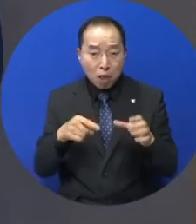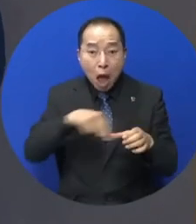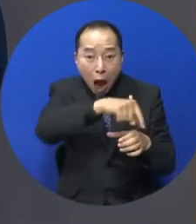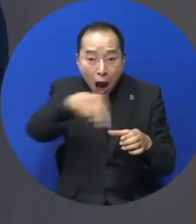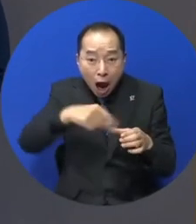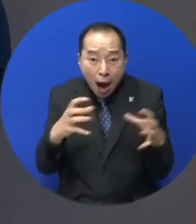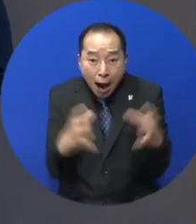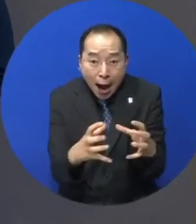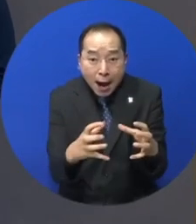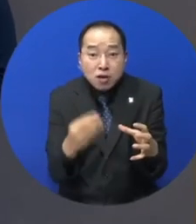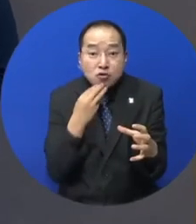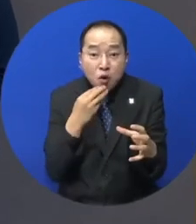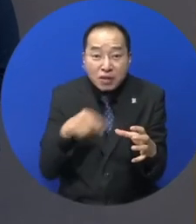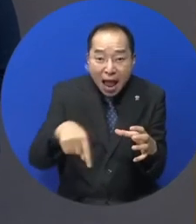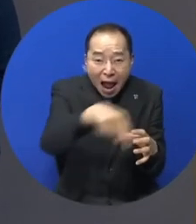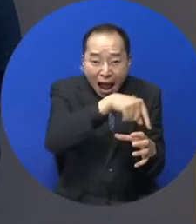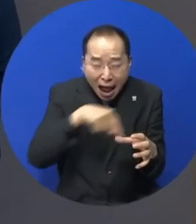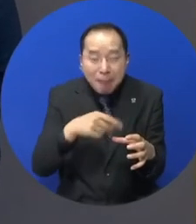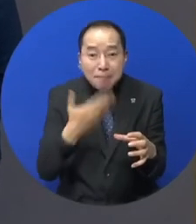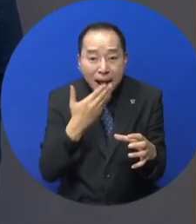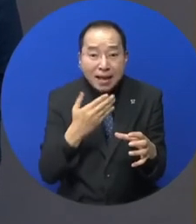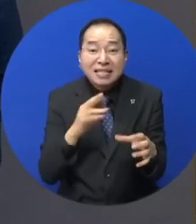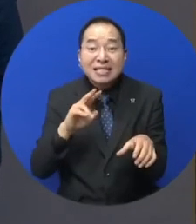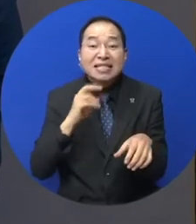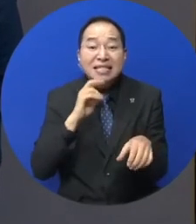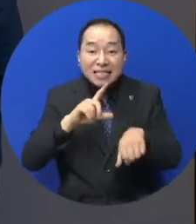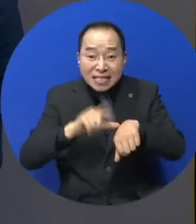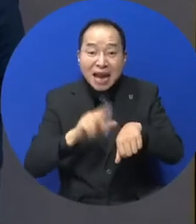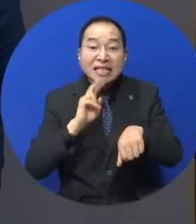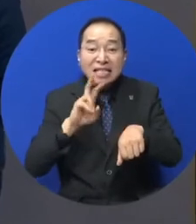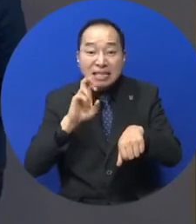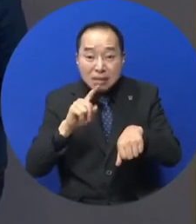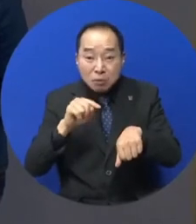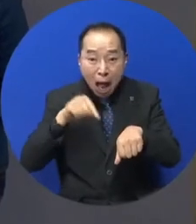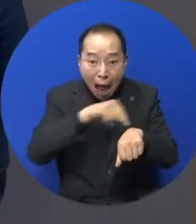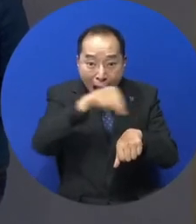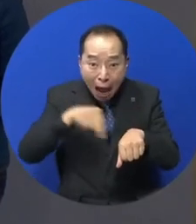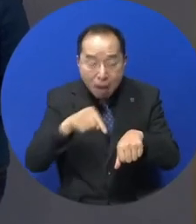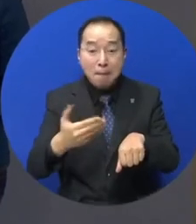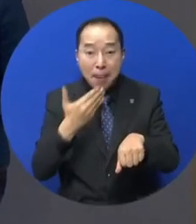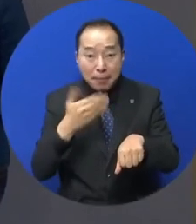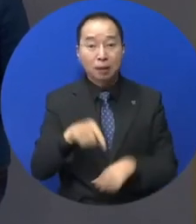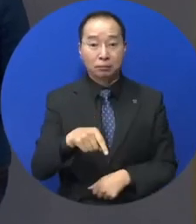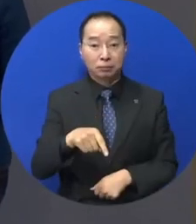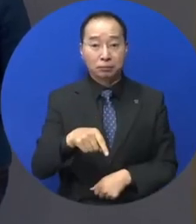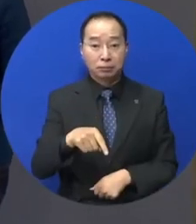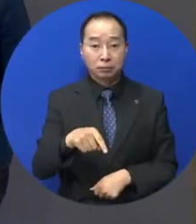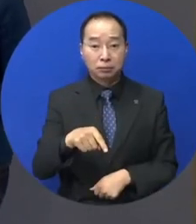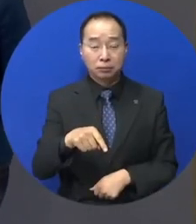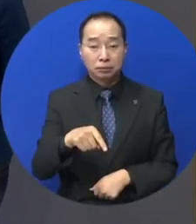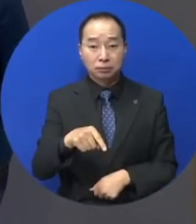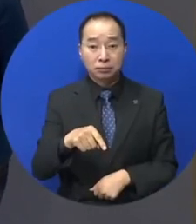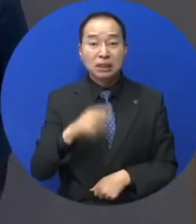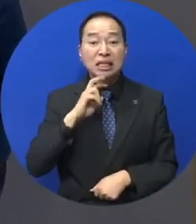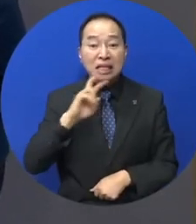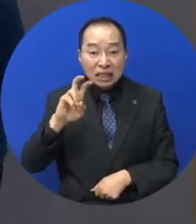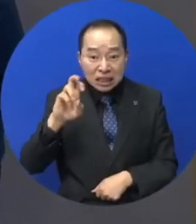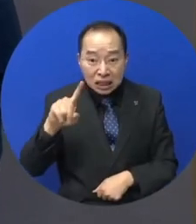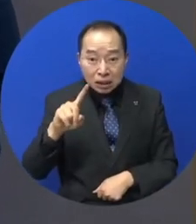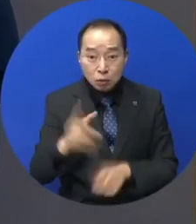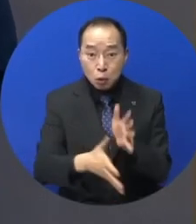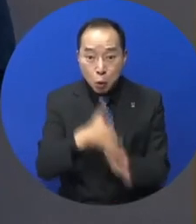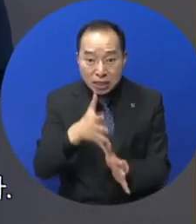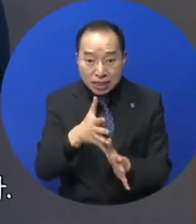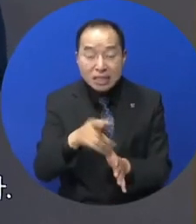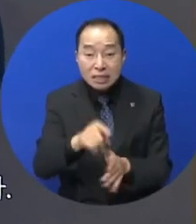것이 서울 어디에서나 21분 안에 가능해집니다. 21분 도시는 부동산 가격의